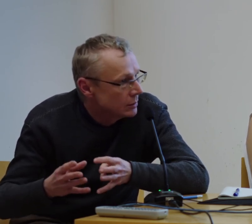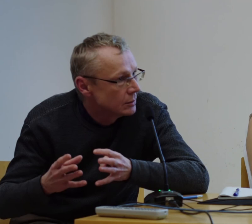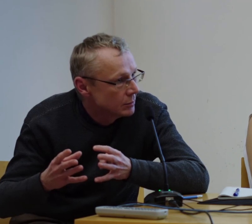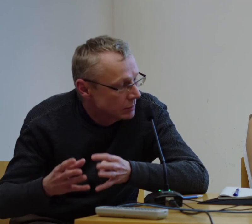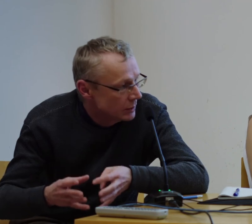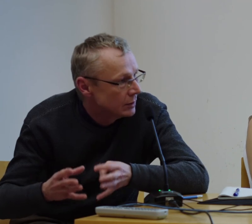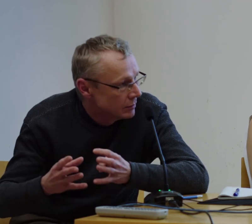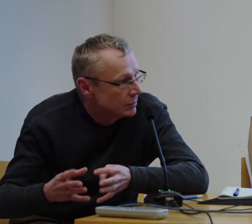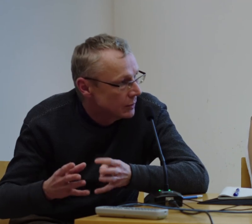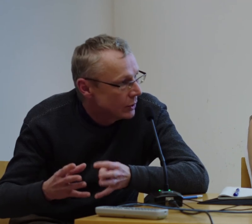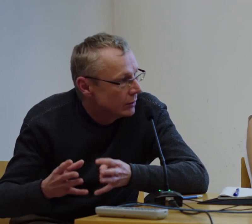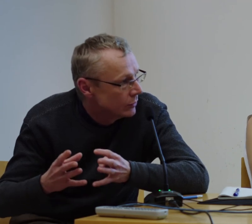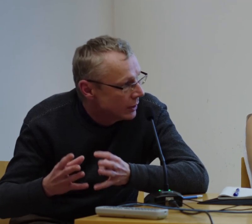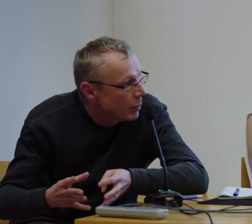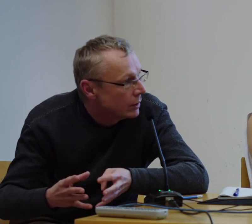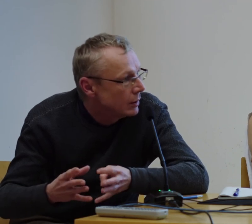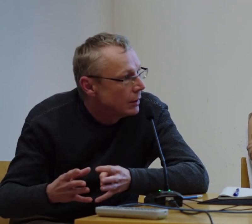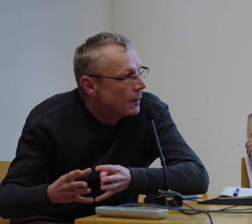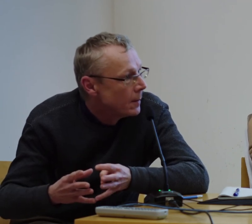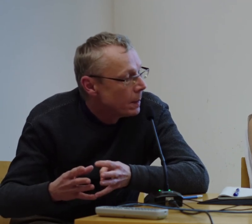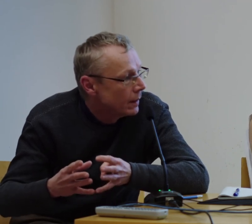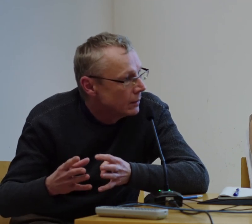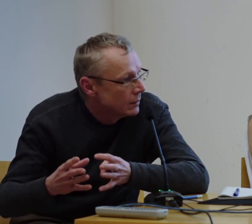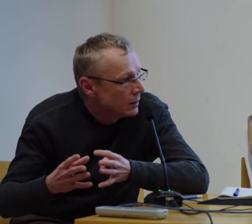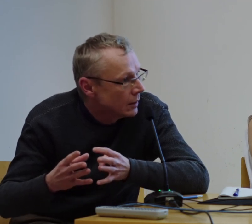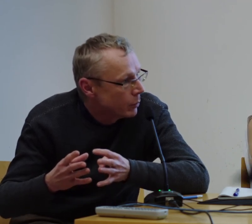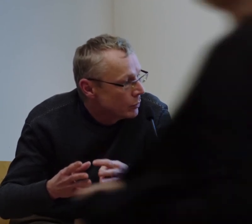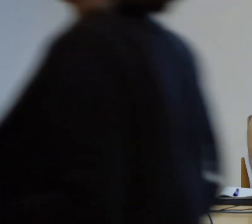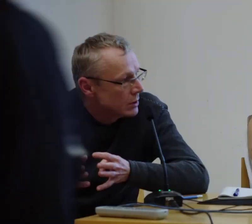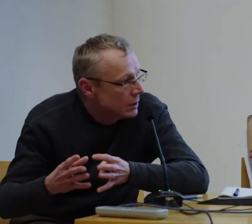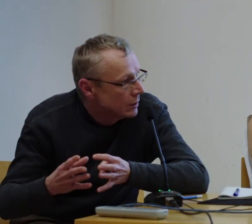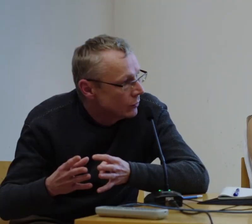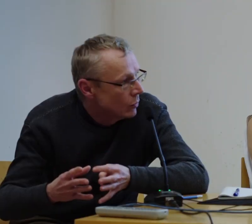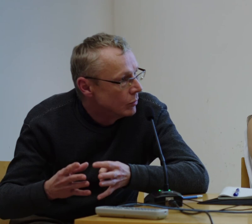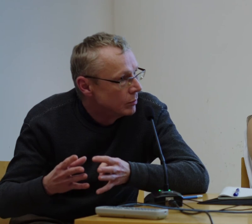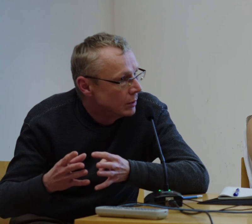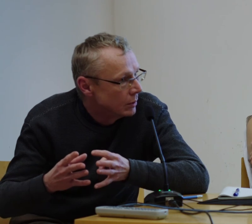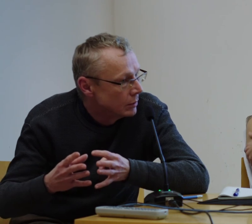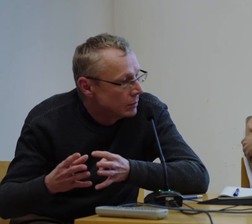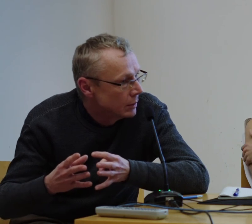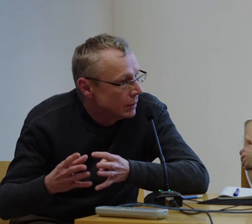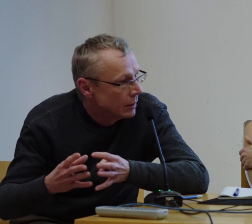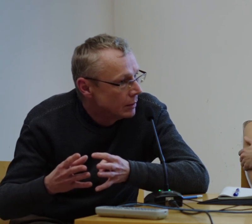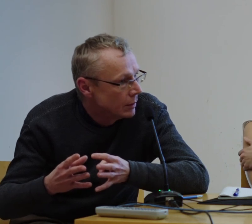jakkoliv mě teorie zajímají, tak pro mě vždycky jsou